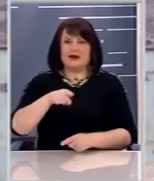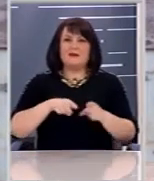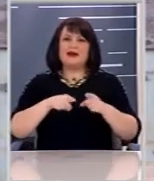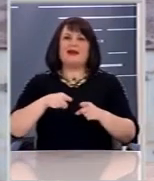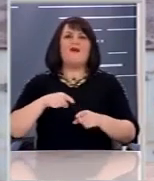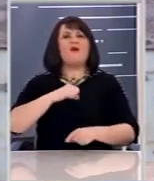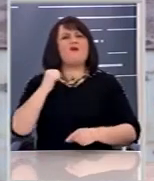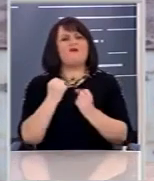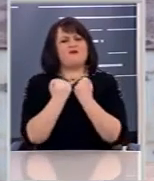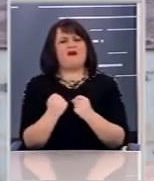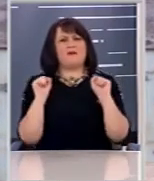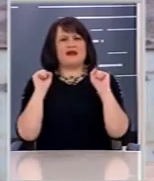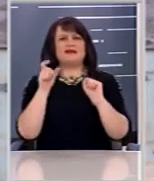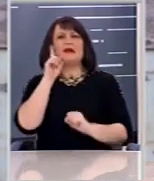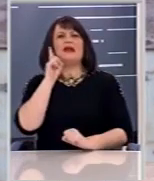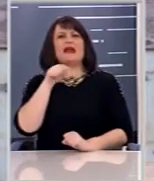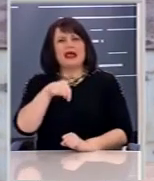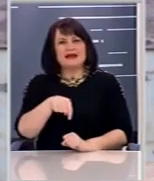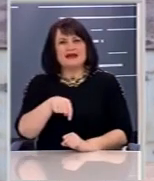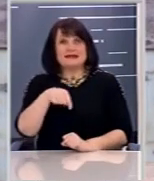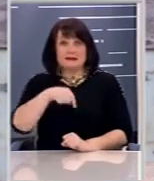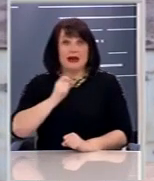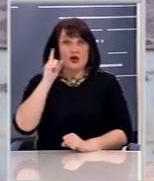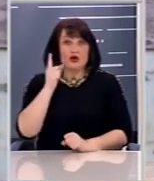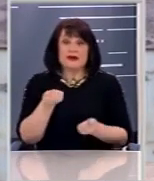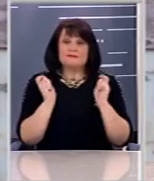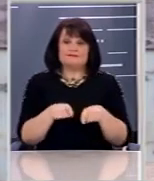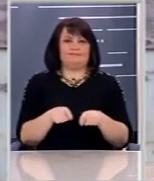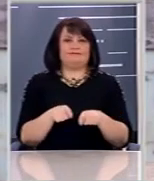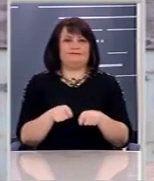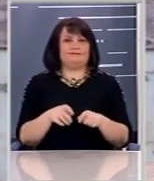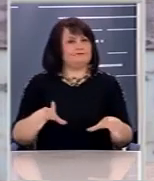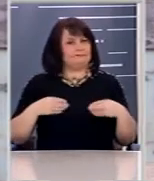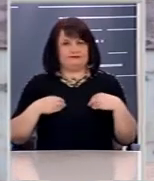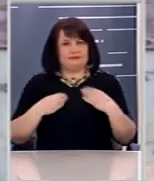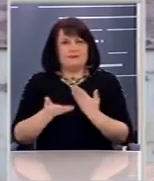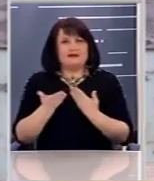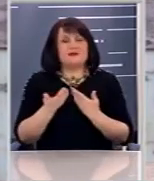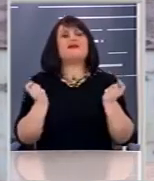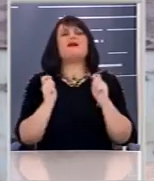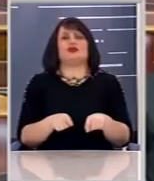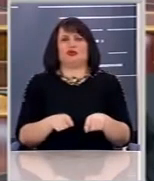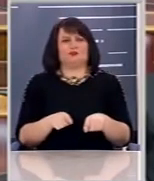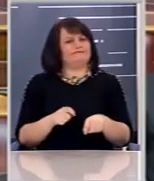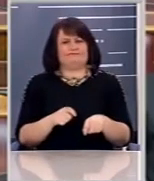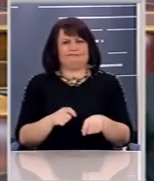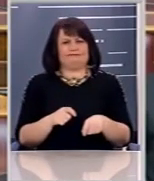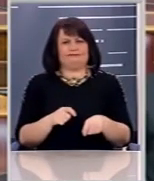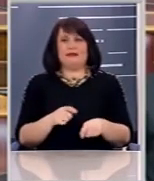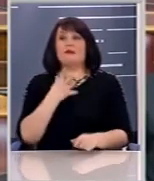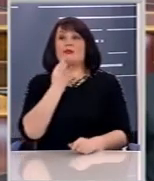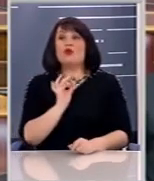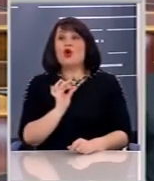φεμινιστικές κινήσεις. Σήμερα δεν γιορτάζουμε και δεν δεχόμαστε επισκέψεις. Γιατί η εικόνα